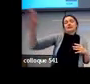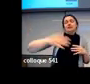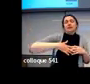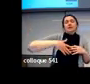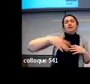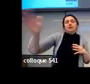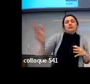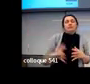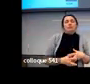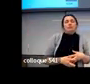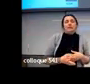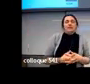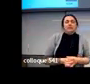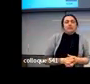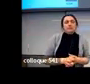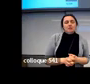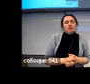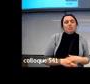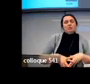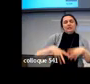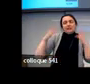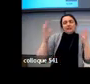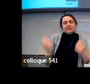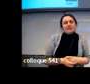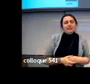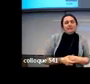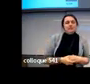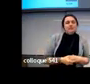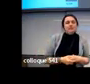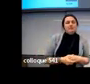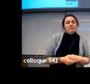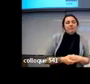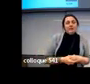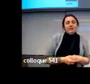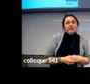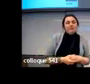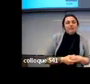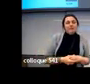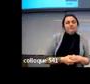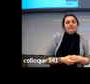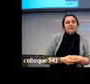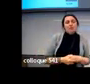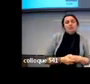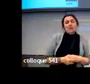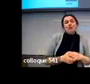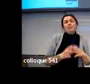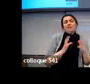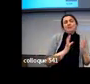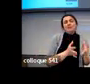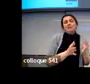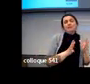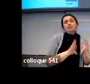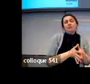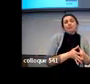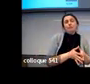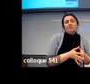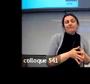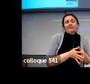répartie au Canada. On montre les capacités en ce moment. Donc, ça a